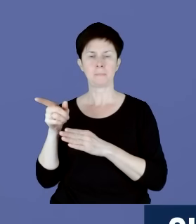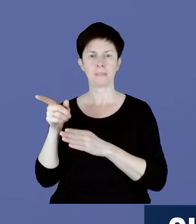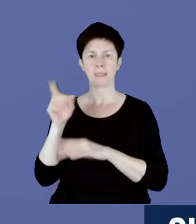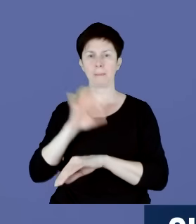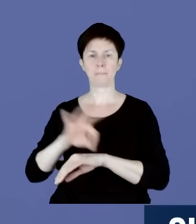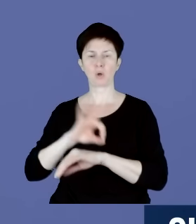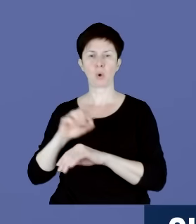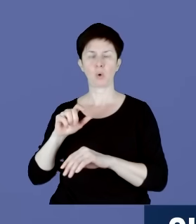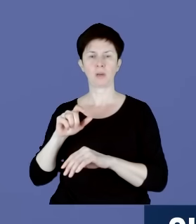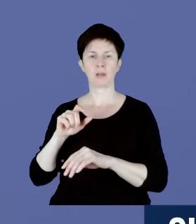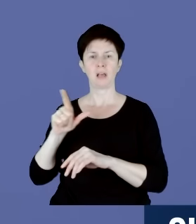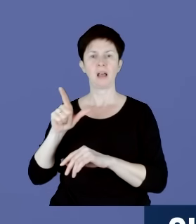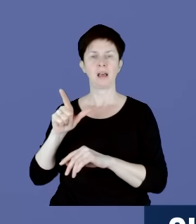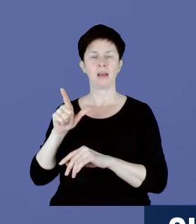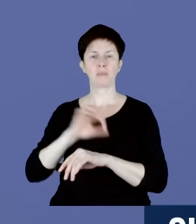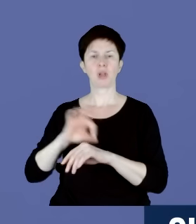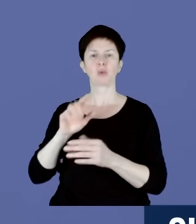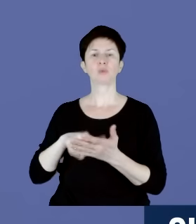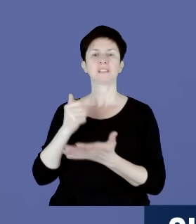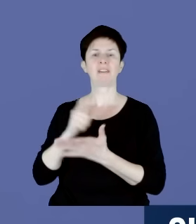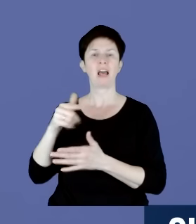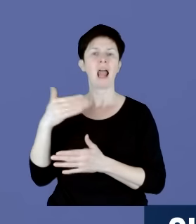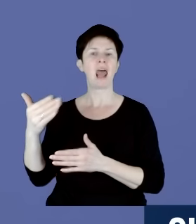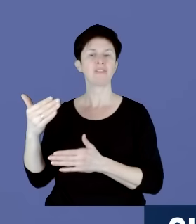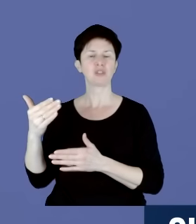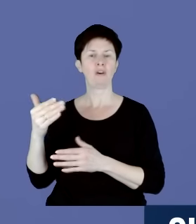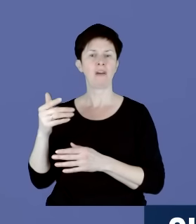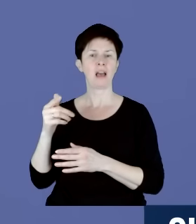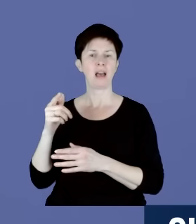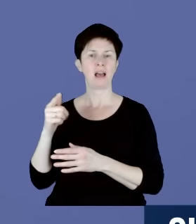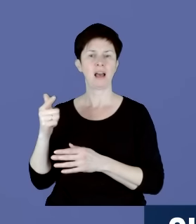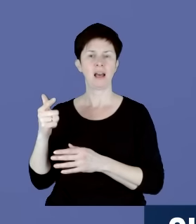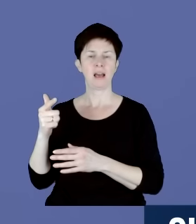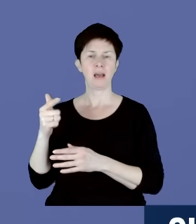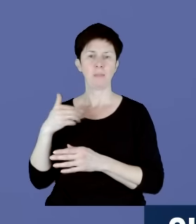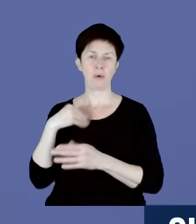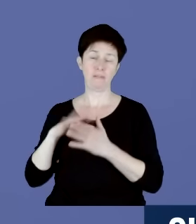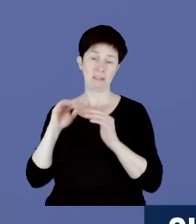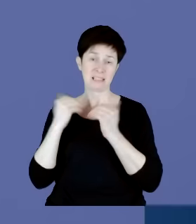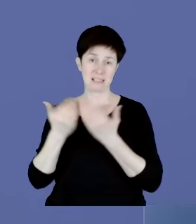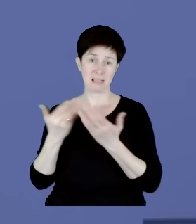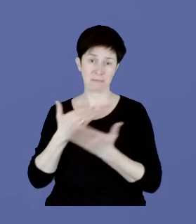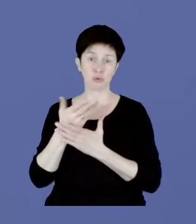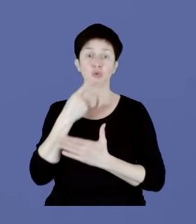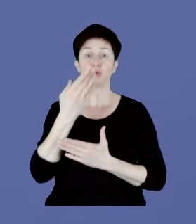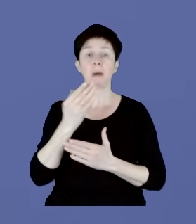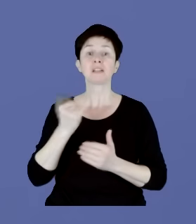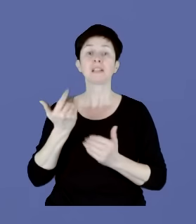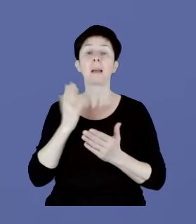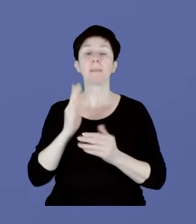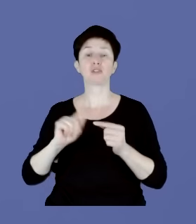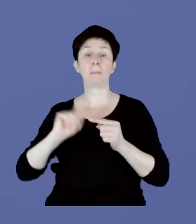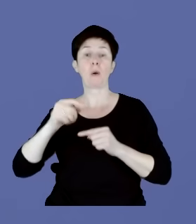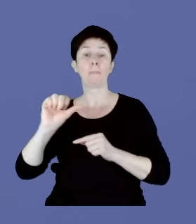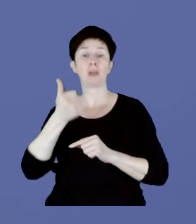lewicowe szczególnie były forsowane w polskim parlamencie. Zobaczymy, jak to będzie po pierwszej turze wyborów, bo pamiętajmy, że w zasadzie za 3 tygodnie,